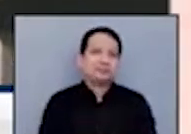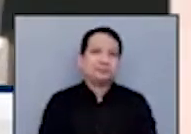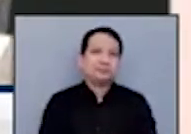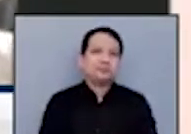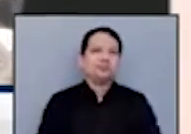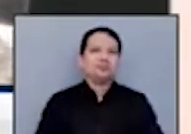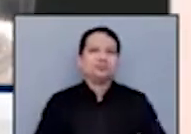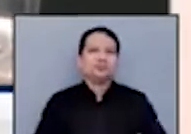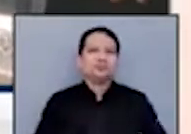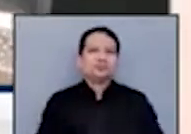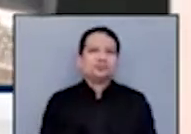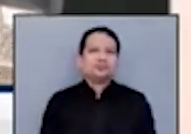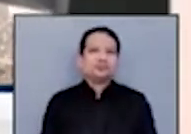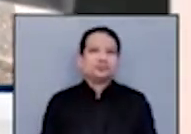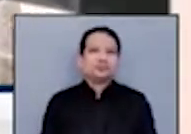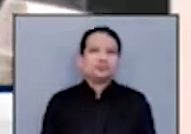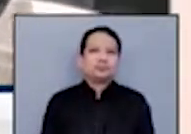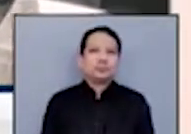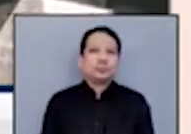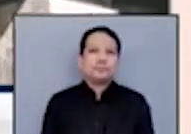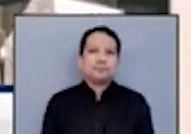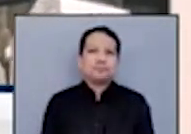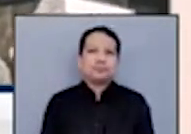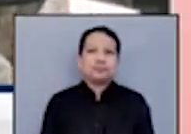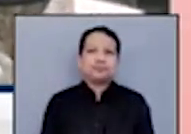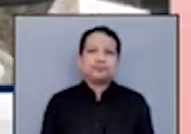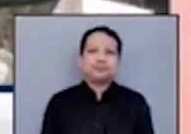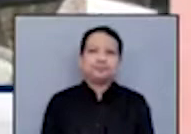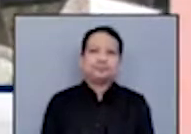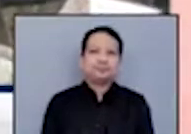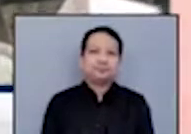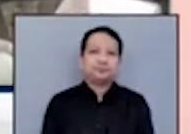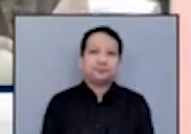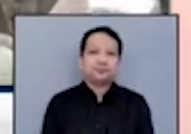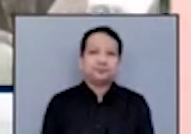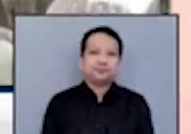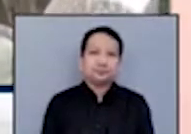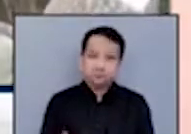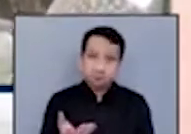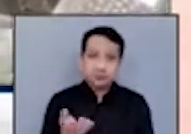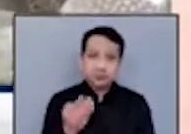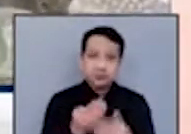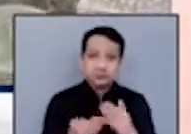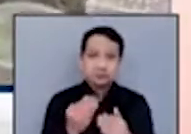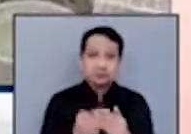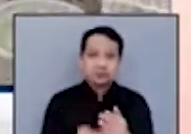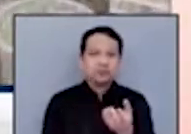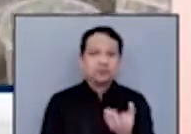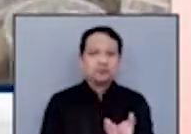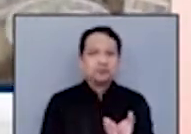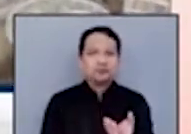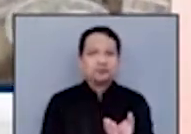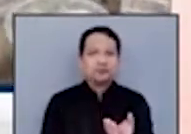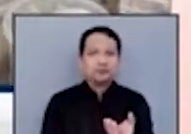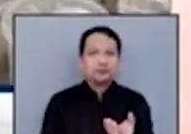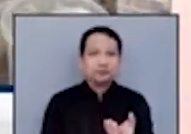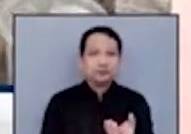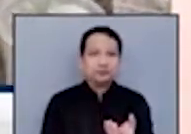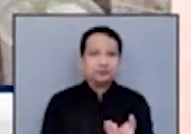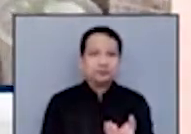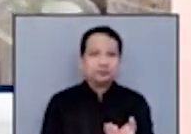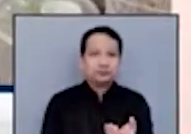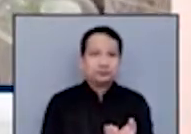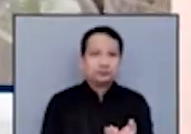nila? Gano'n po kalaki ang dapat na lagayan nila? Ito, ganito po ang basic na lalagyan ng praying mantis. Mm-hmm. Importante lang, meron siyang